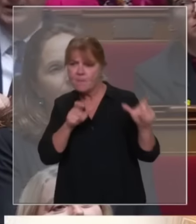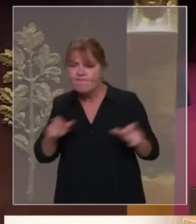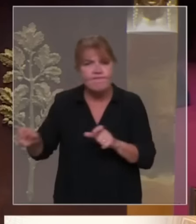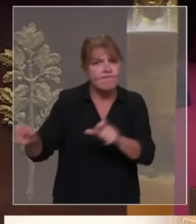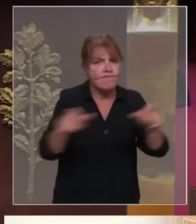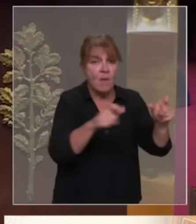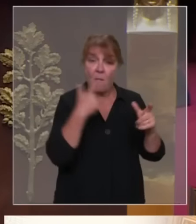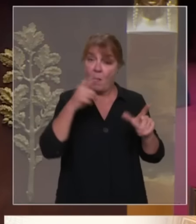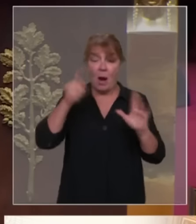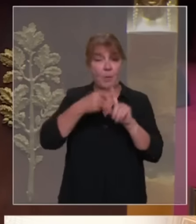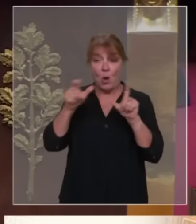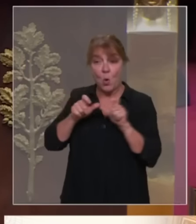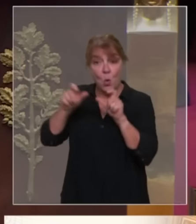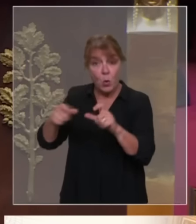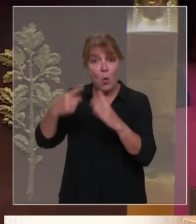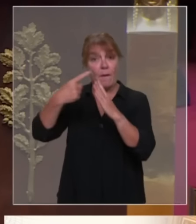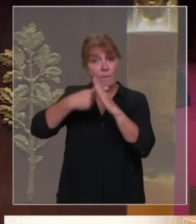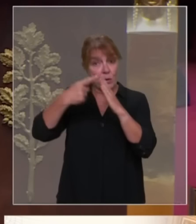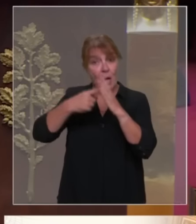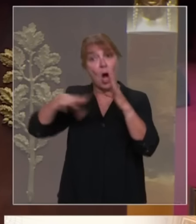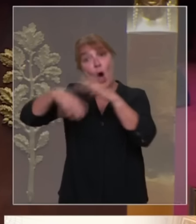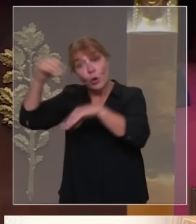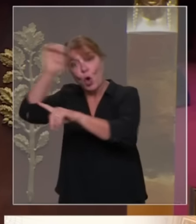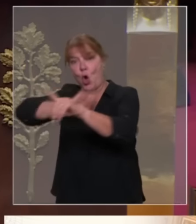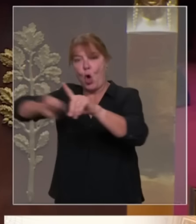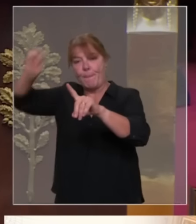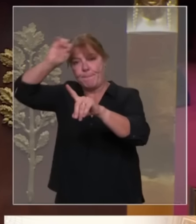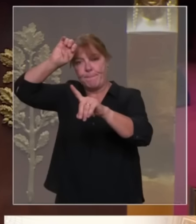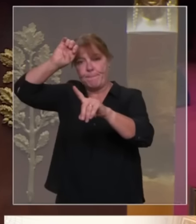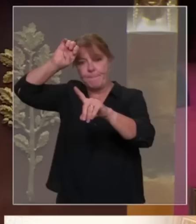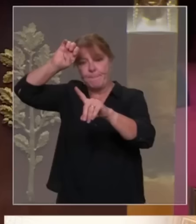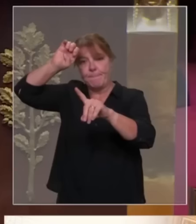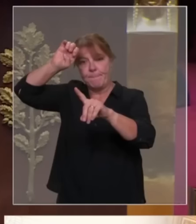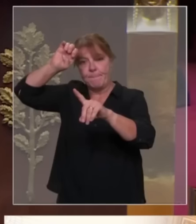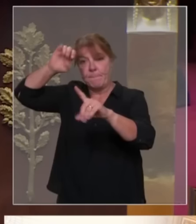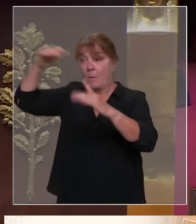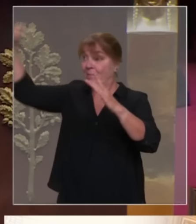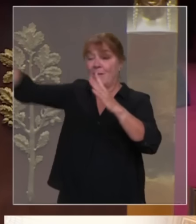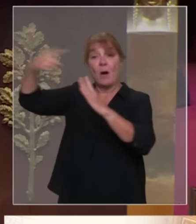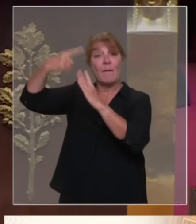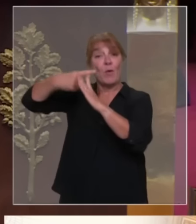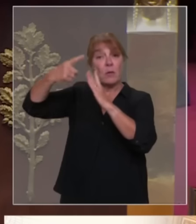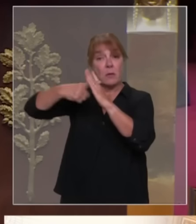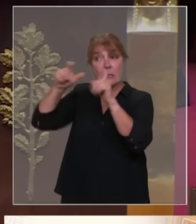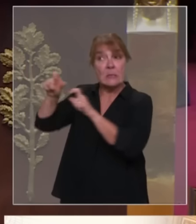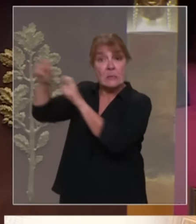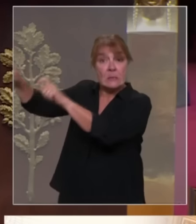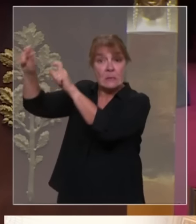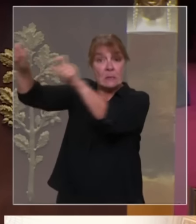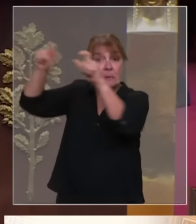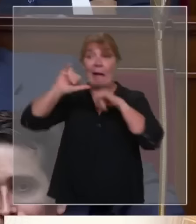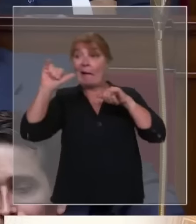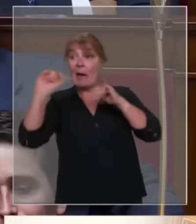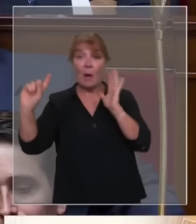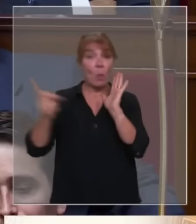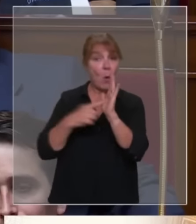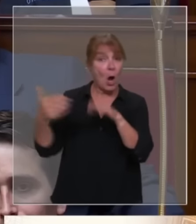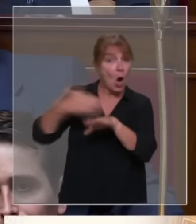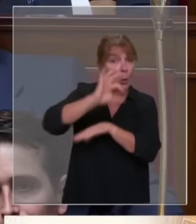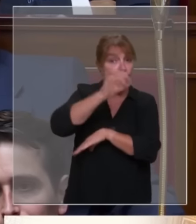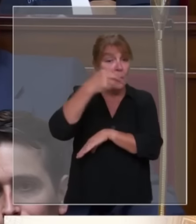les contrôles aux frontières extérieures de l'Union européenne. C'est à ces frontières-là que l'on décidera qui est en droit